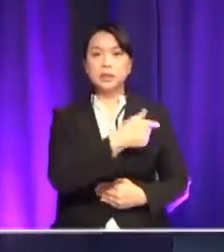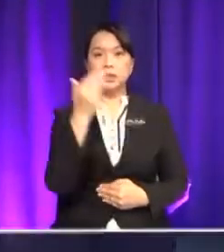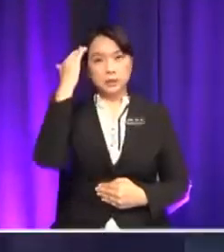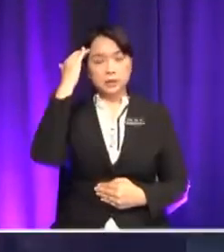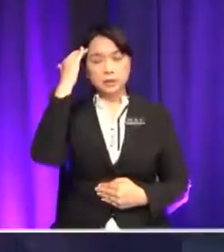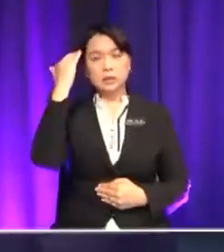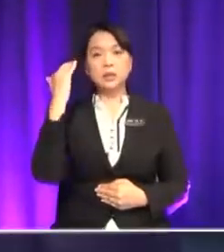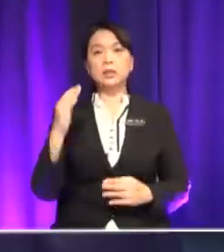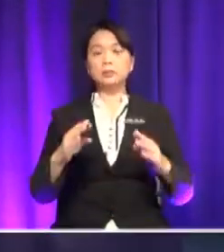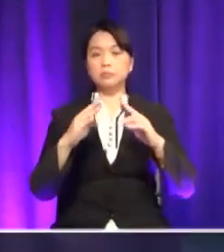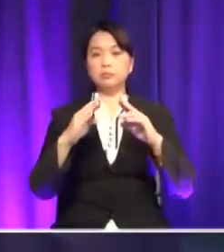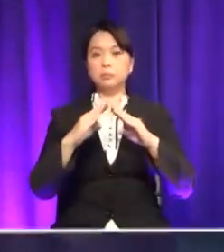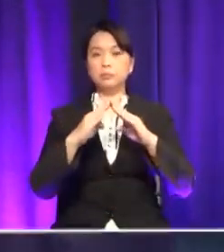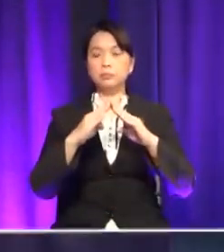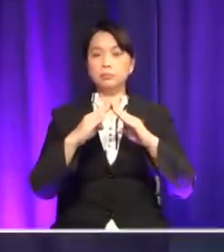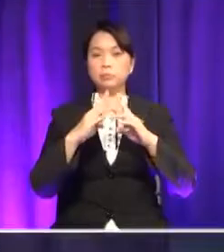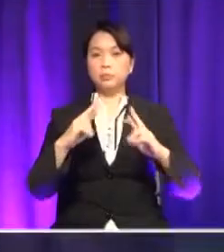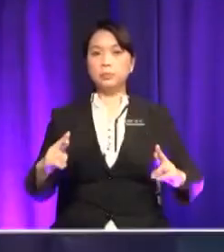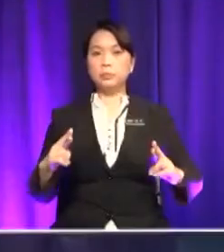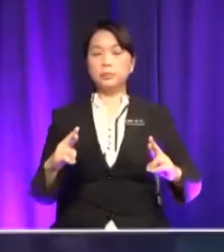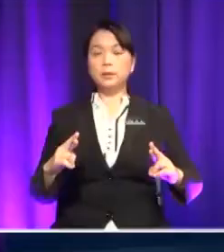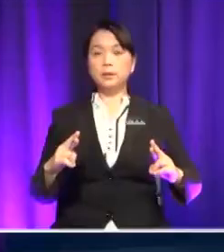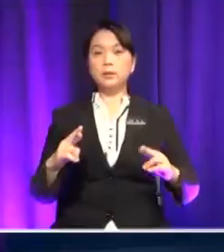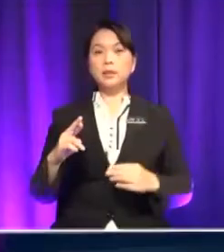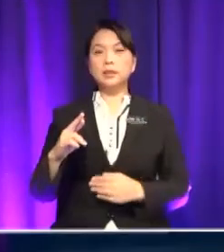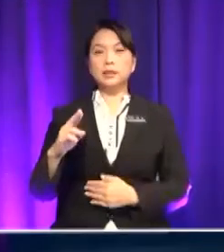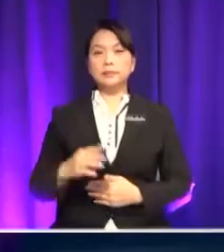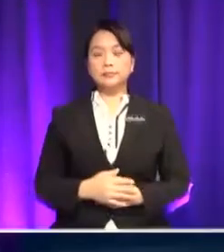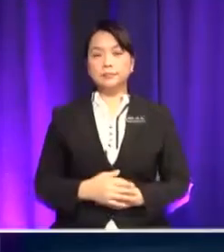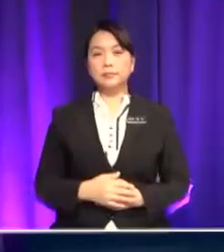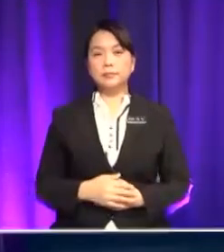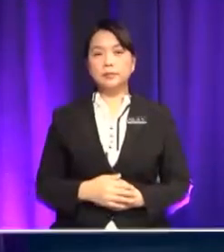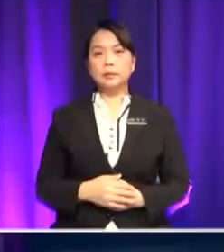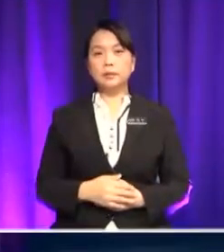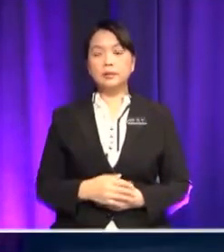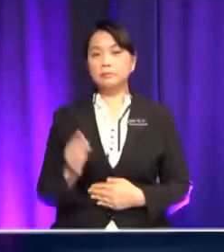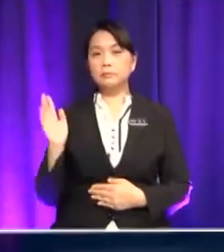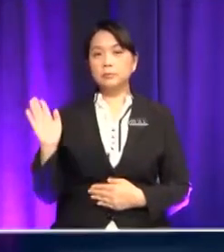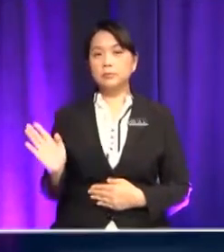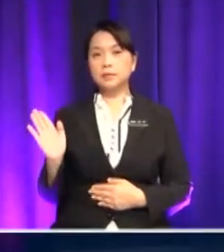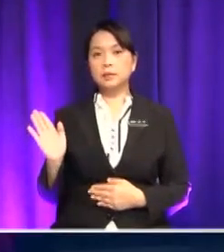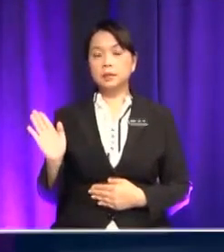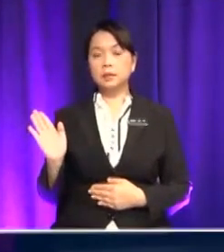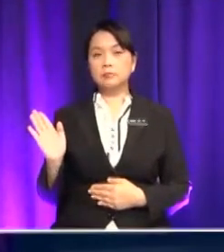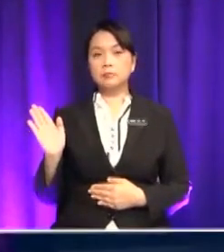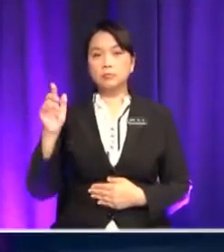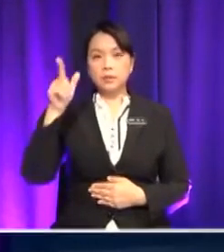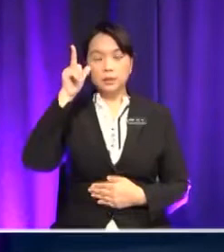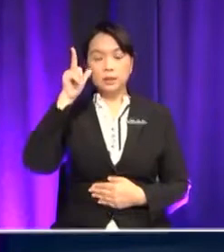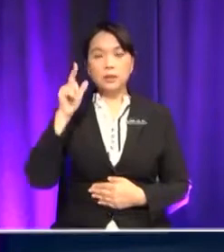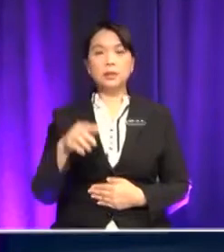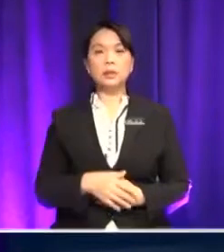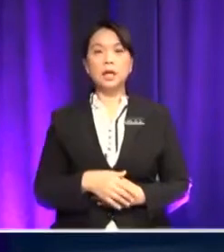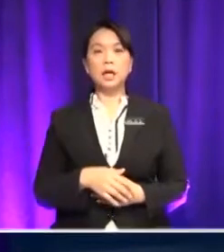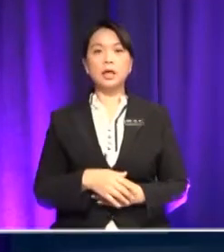bumbung limas, Okey. limas Belanda, bumbung tebeng layar, bumbung pisang sesikat. Pernah dengar